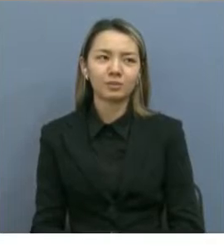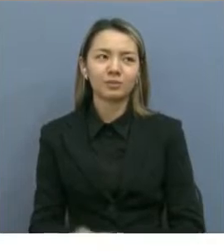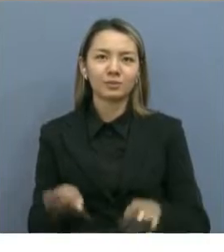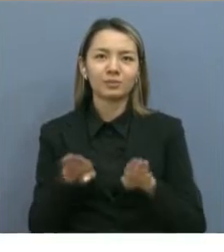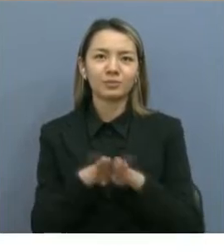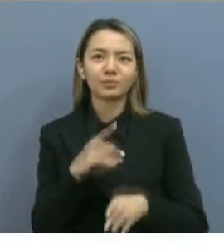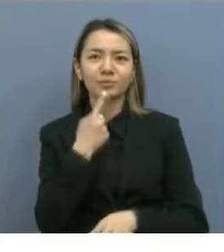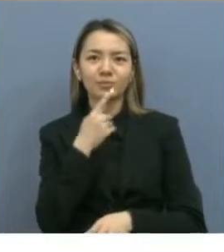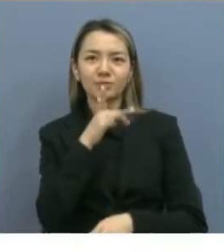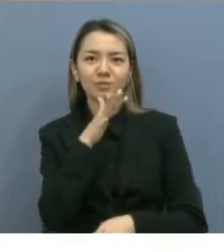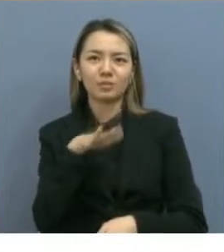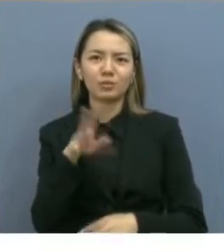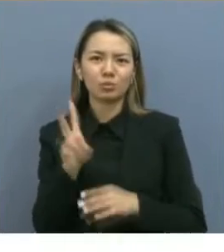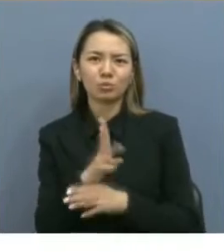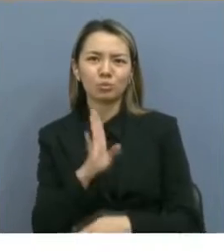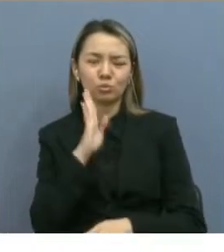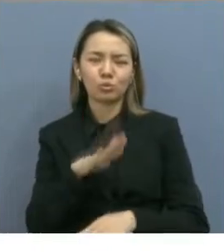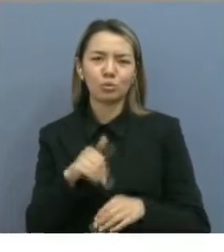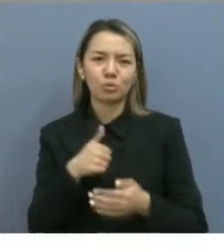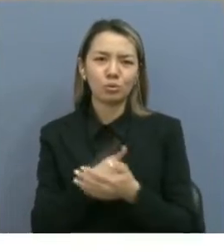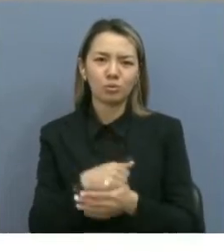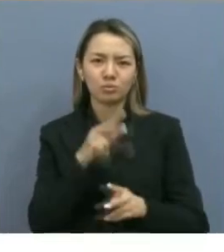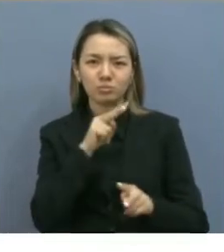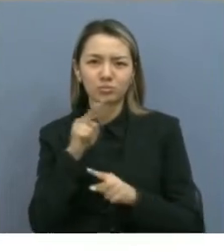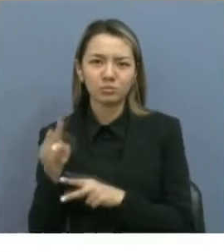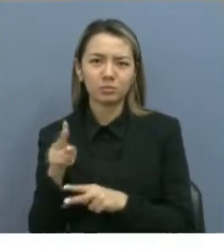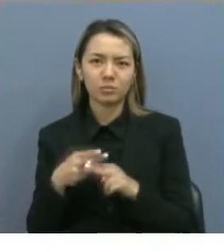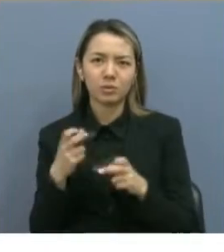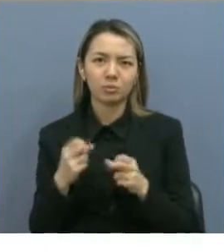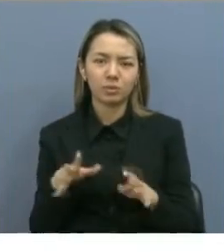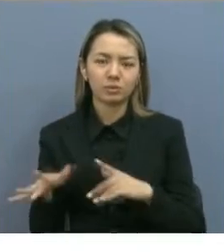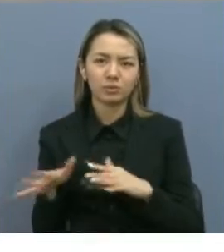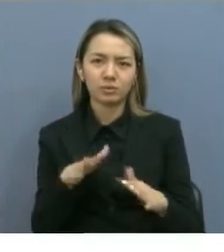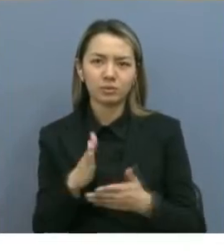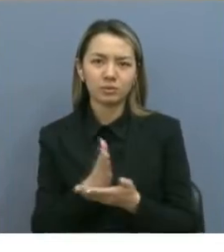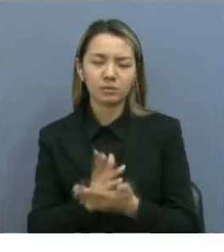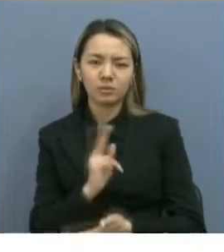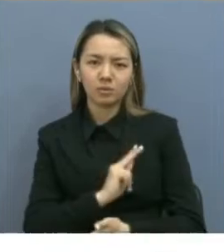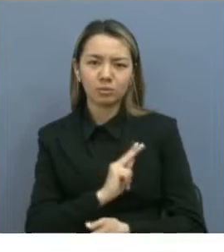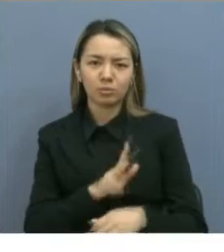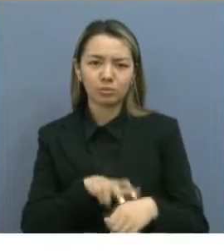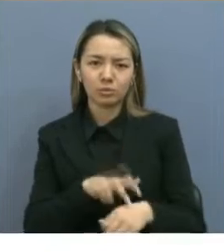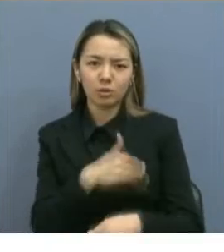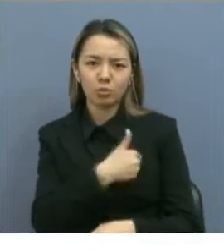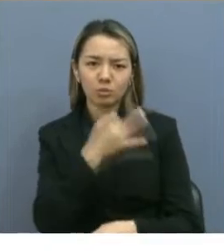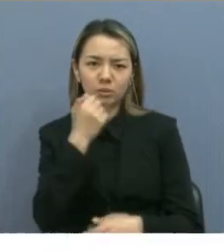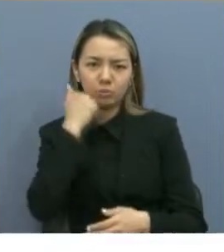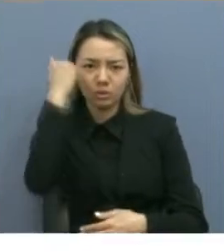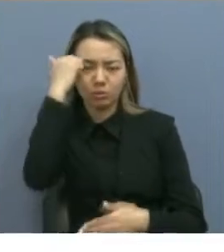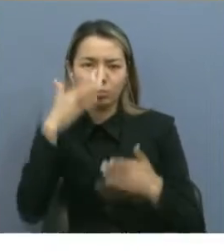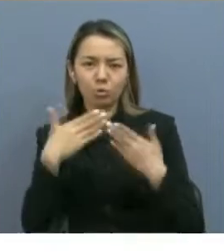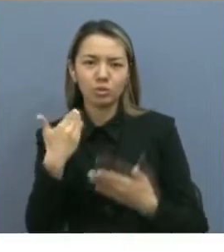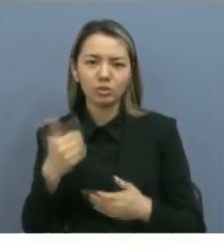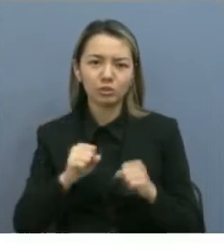қиын қыстау кезеңде күні-түні қарауылға шығып, қауіпсіздікті қамтамасыз етіп жүрген полиция қызметкерлеріне зор алғыс білдіргім келеді. Олардың